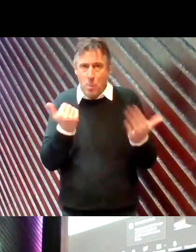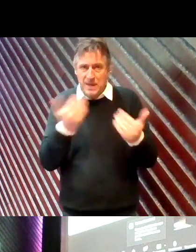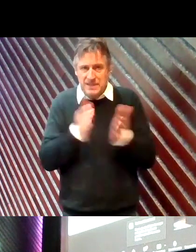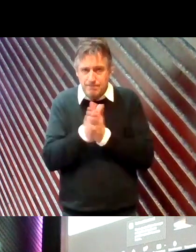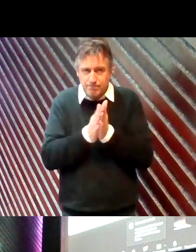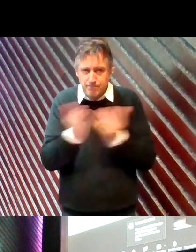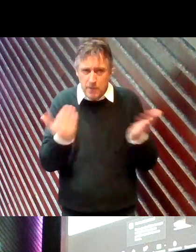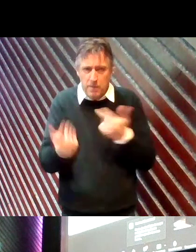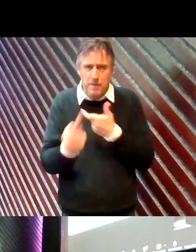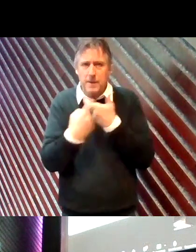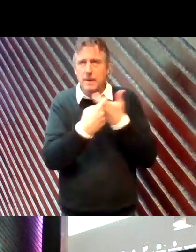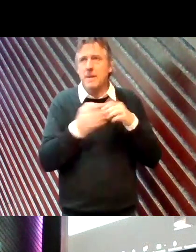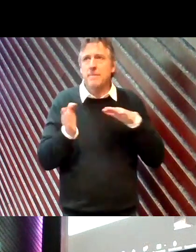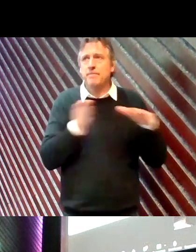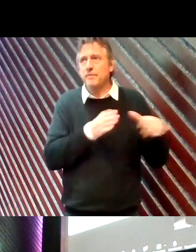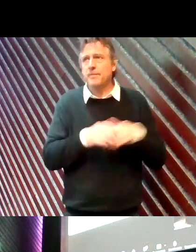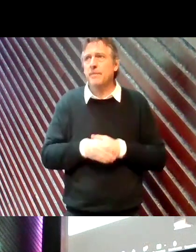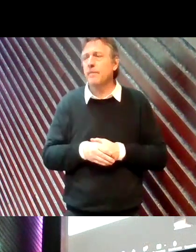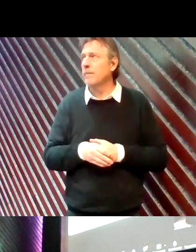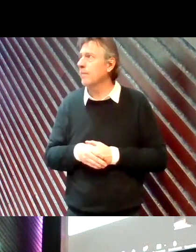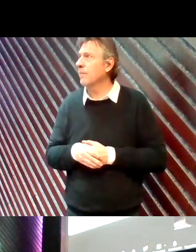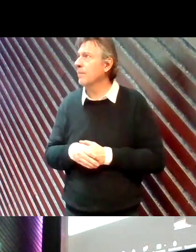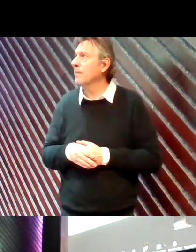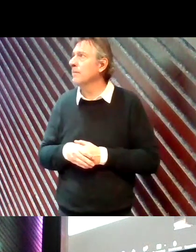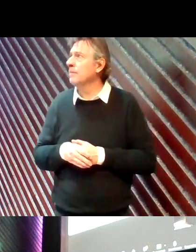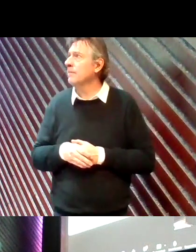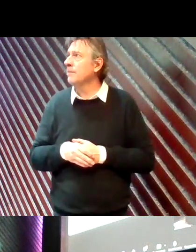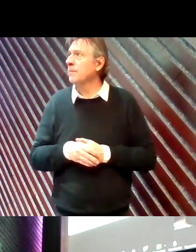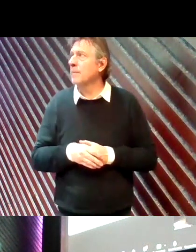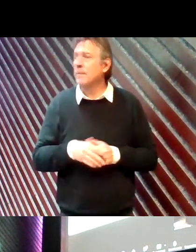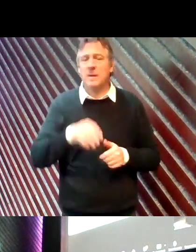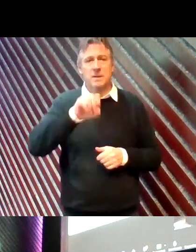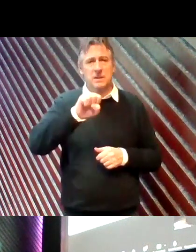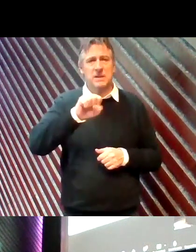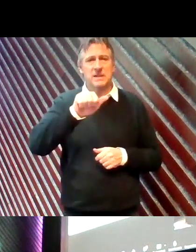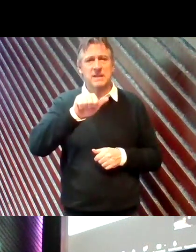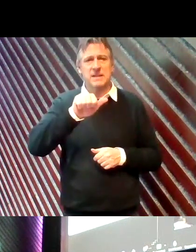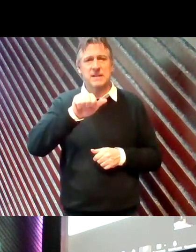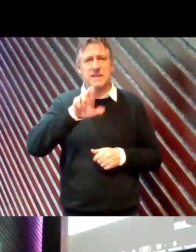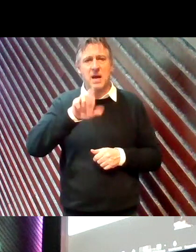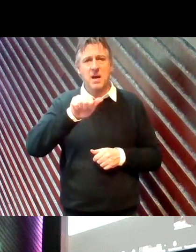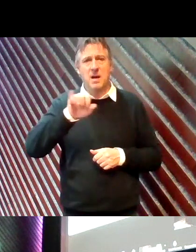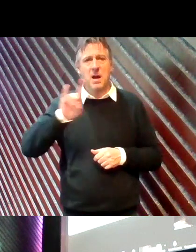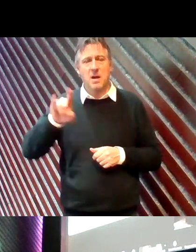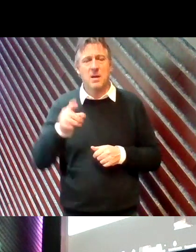nous rejoindre Sarah Charigo du H-Lab pour justement parce que le H-Lab a une vision vraiment